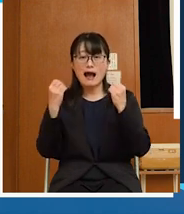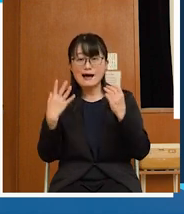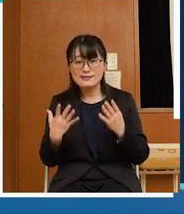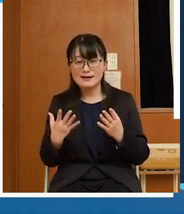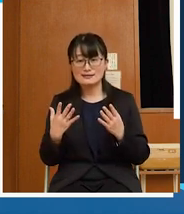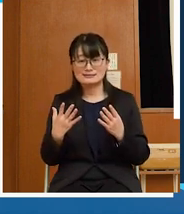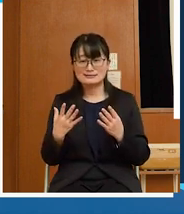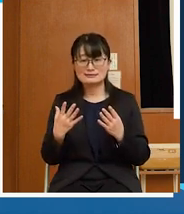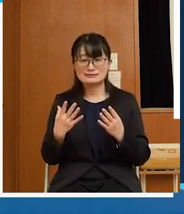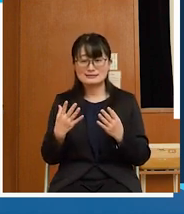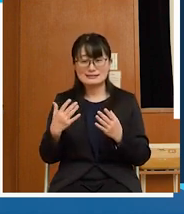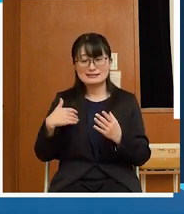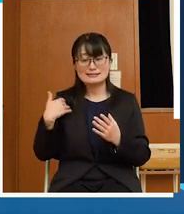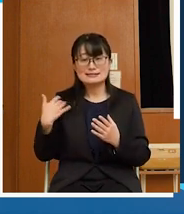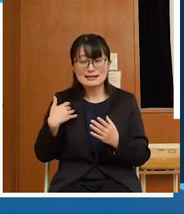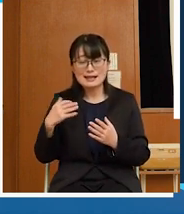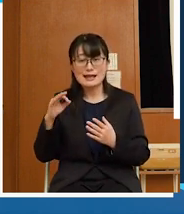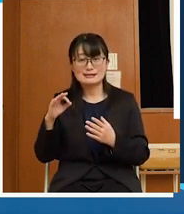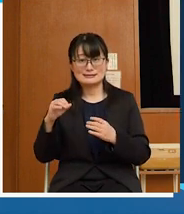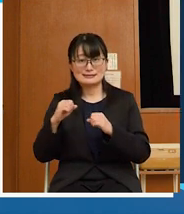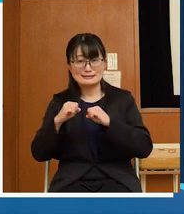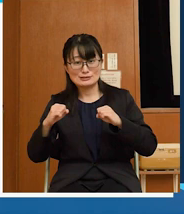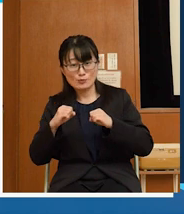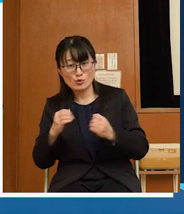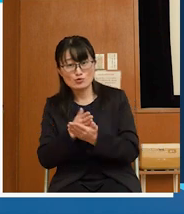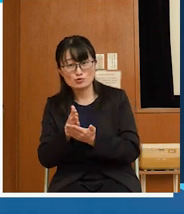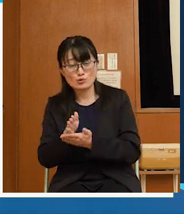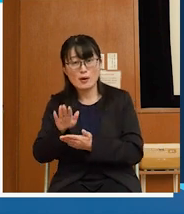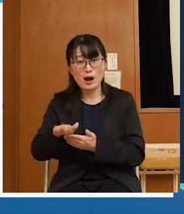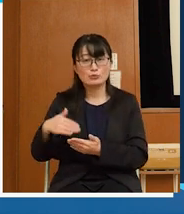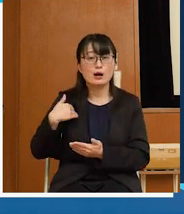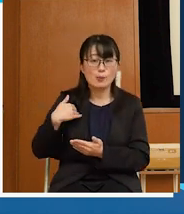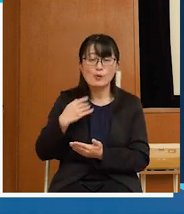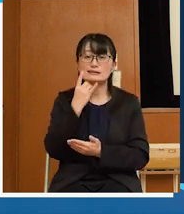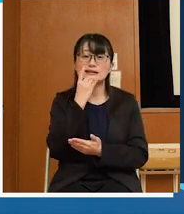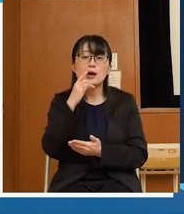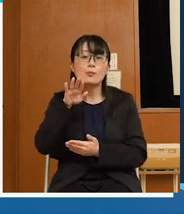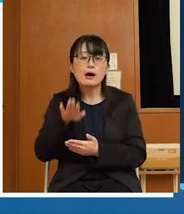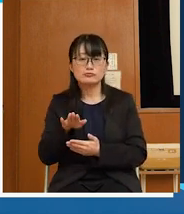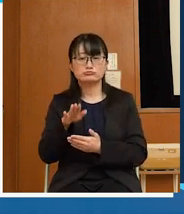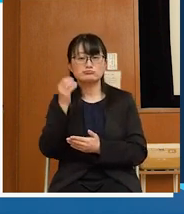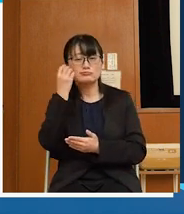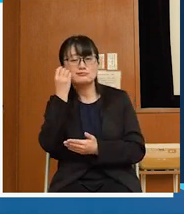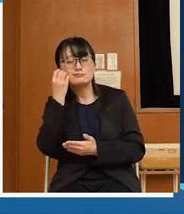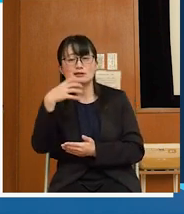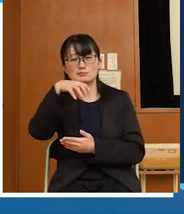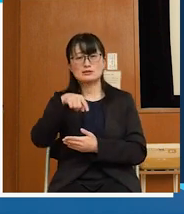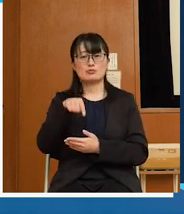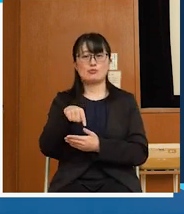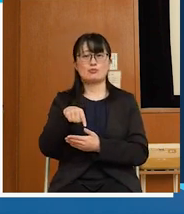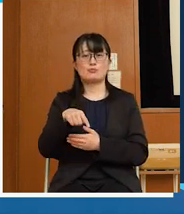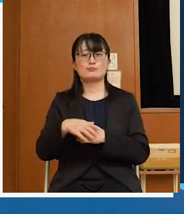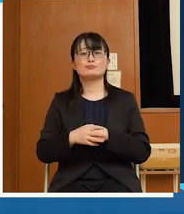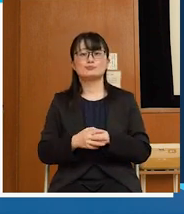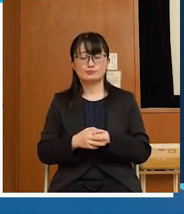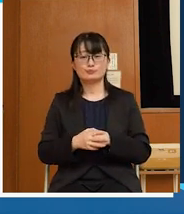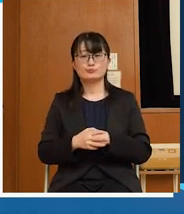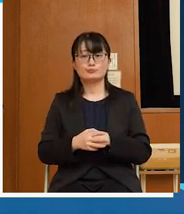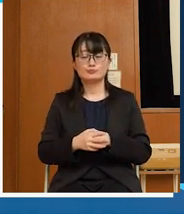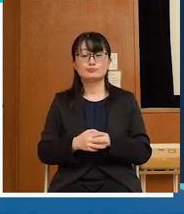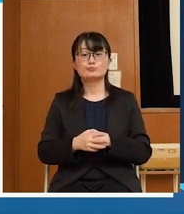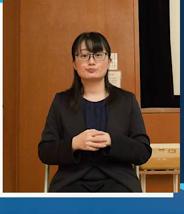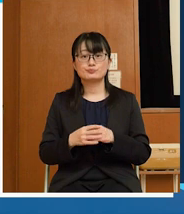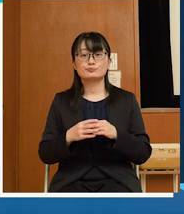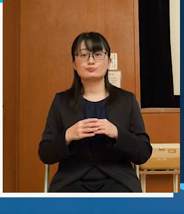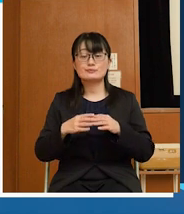いうような期待があるんだそうですこの海域の自然環境の重要性は日本生体系学会を始めとした19